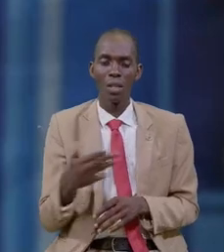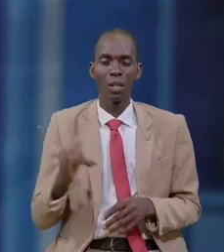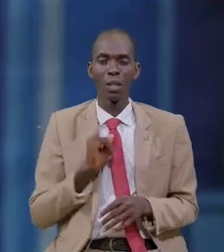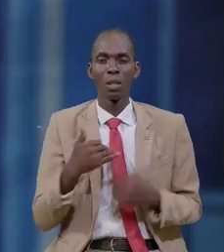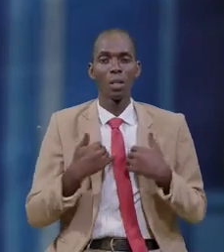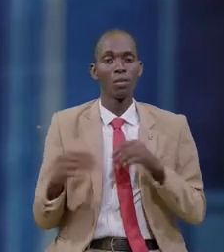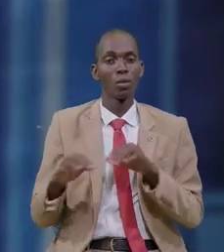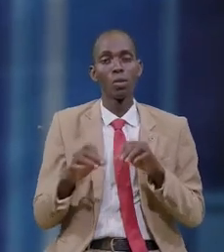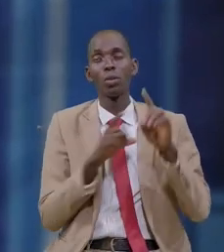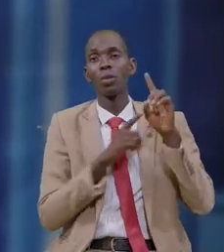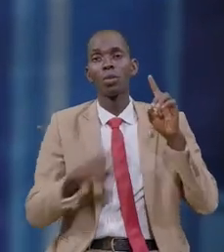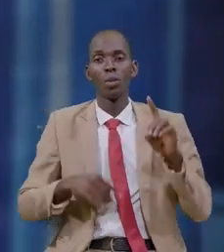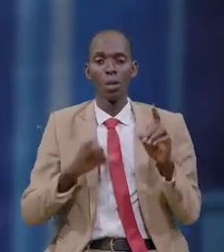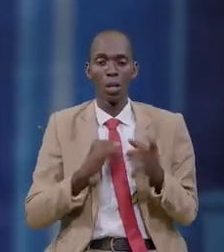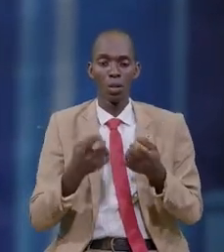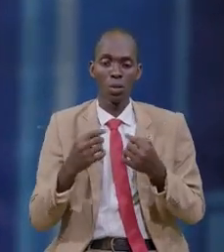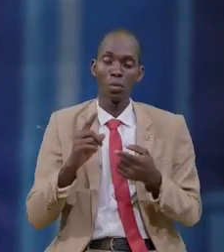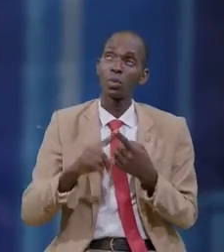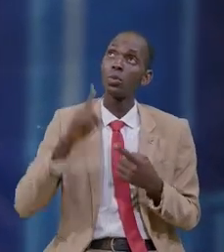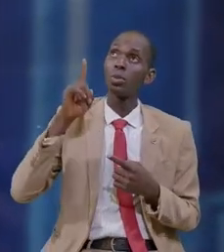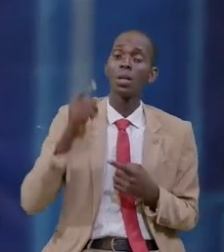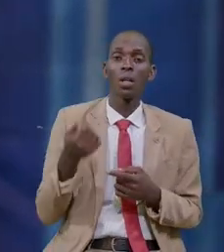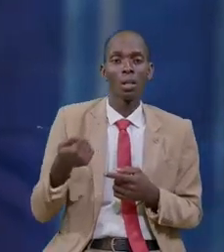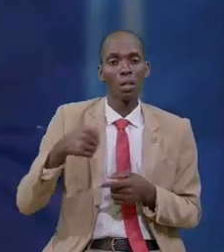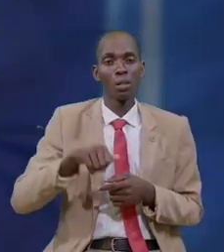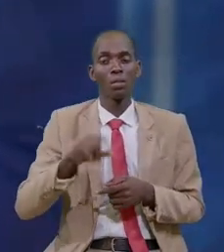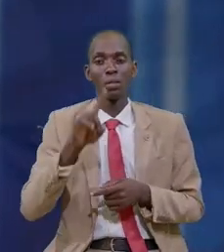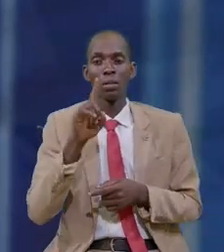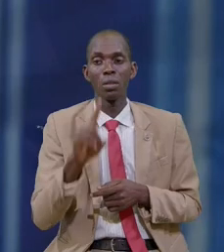je viens. Je viens à toi. Quiconque